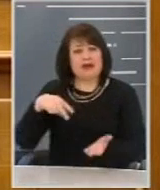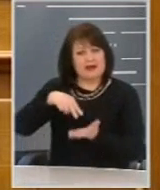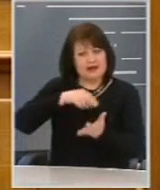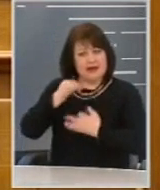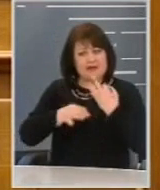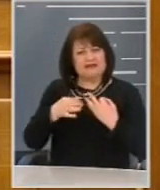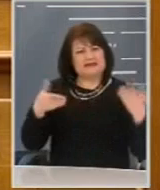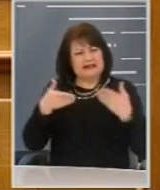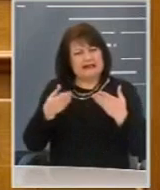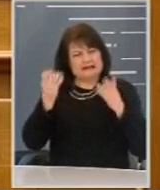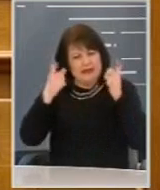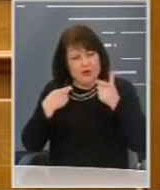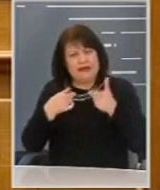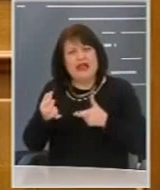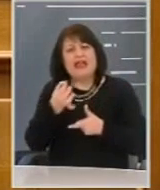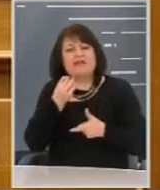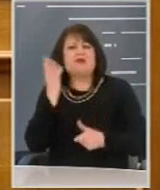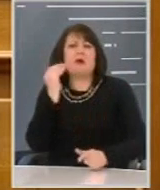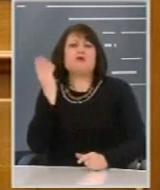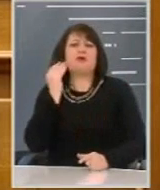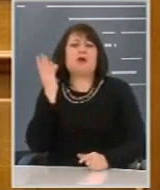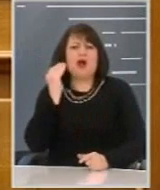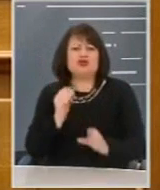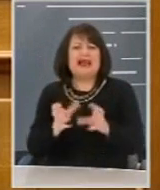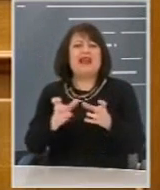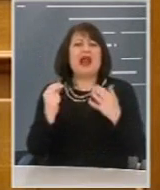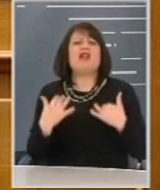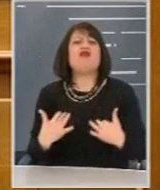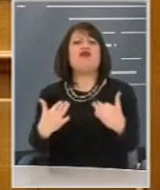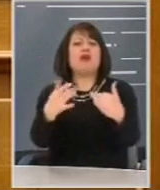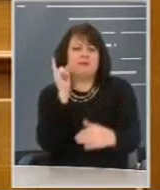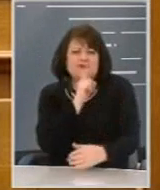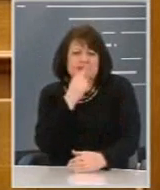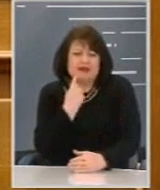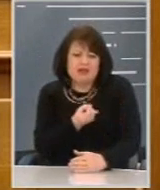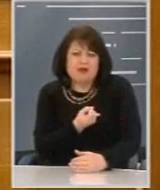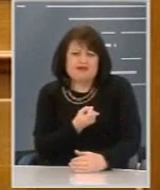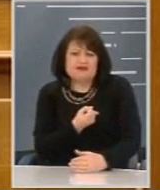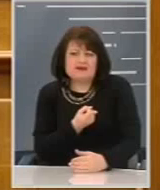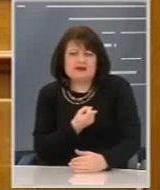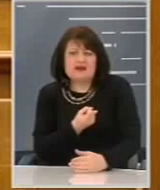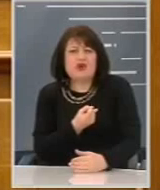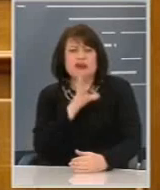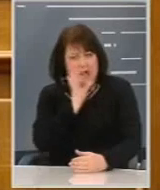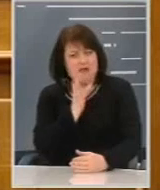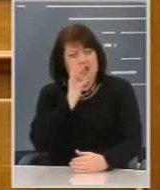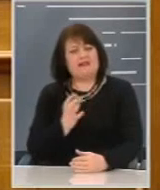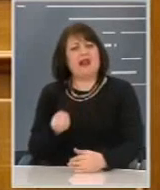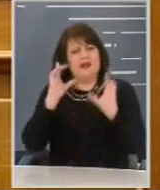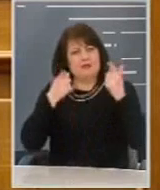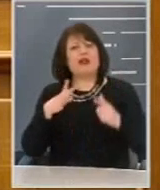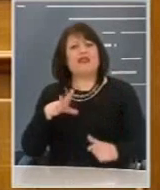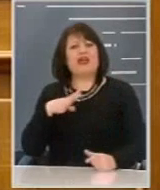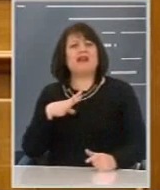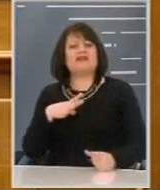της Βουλής και είπατε ότι όλα αυτά που ακούσαν οι πολίτες από το κανάλι της Βουλής είναι ψέματα. Είπατε ότι είστε οπαδοί της αλήθειας, αλλά δεν έπρεπε να